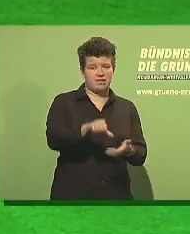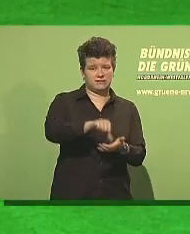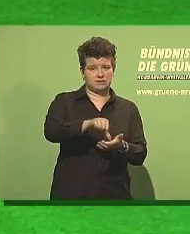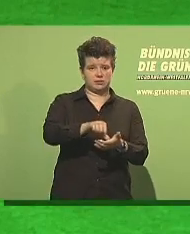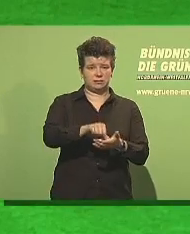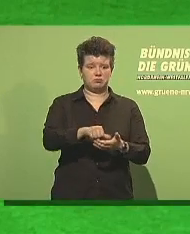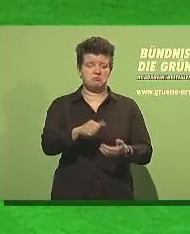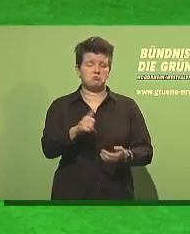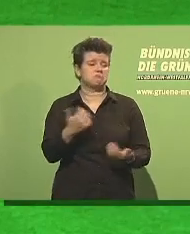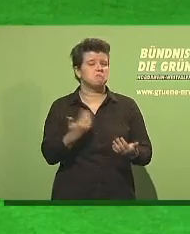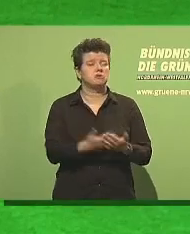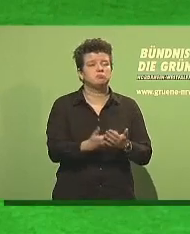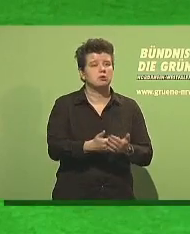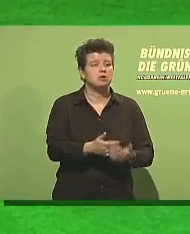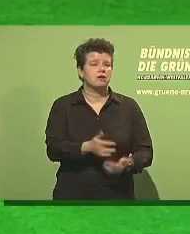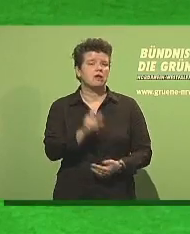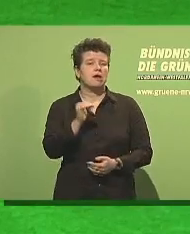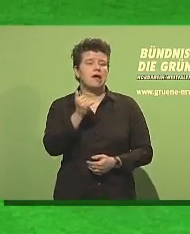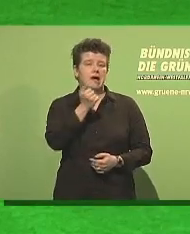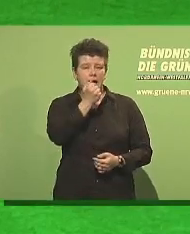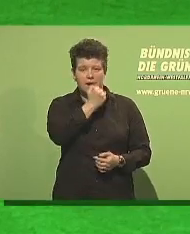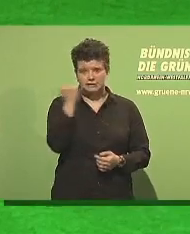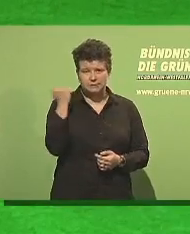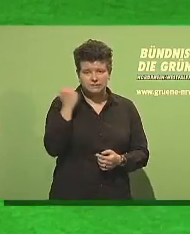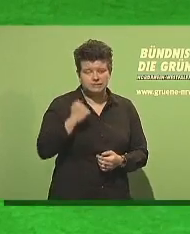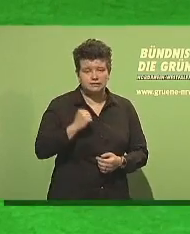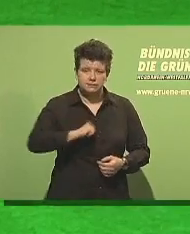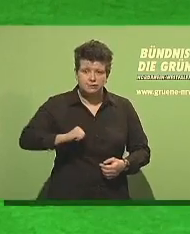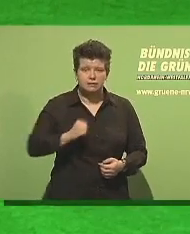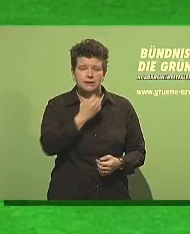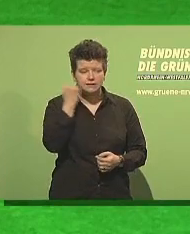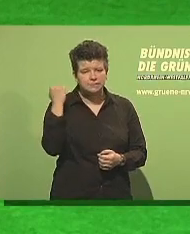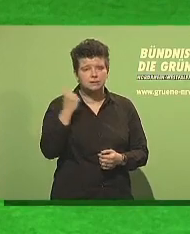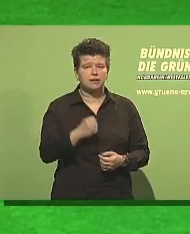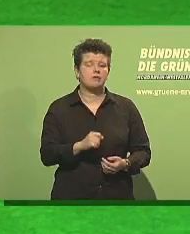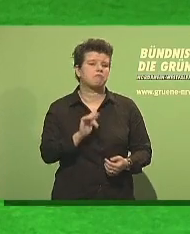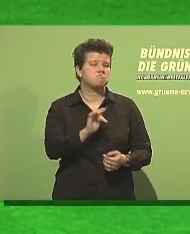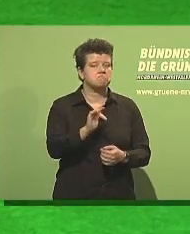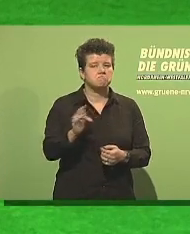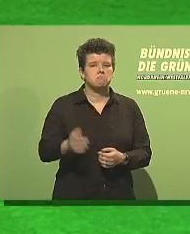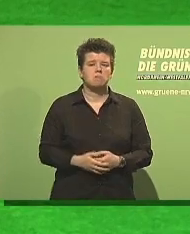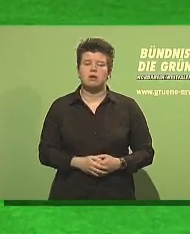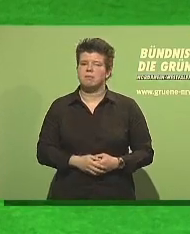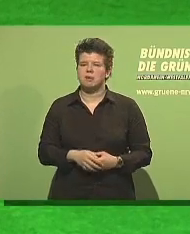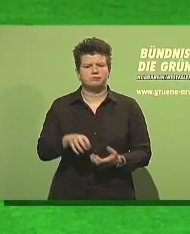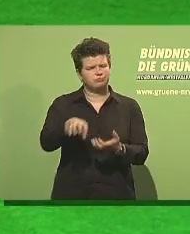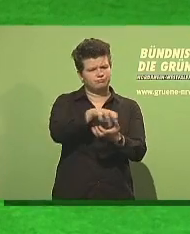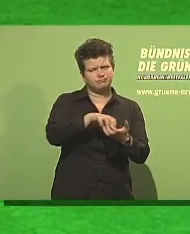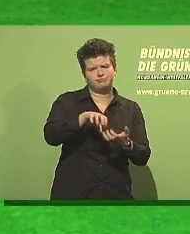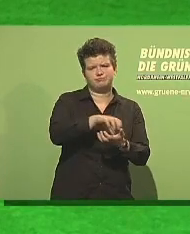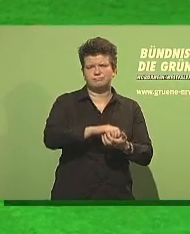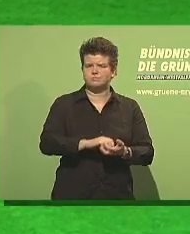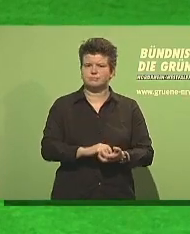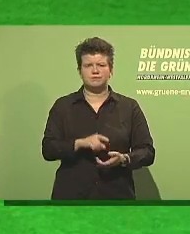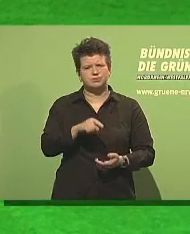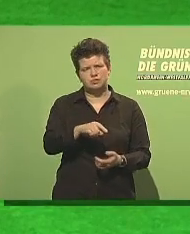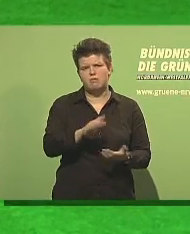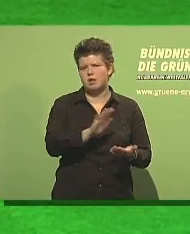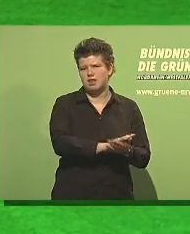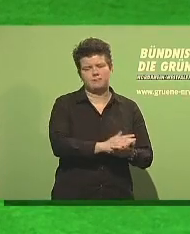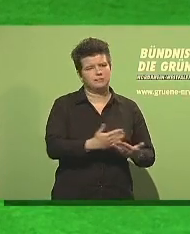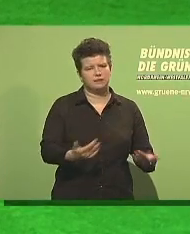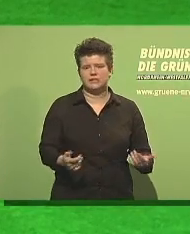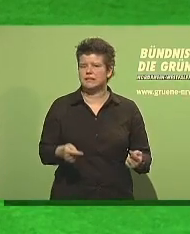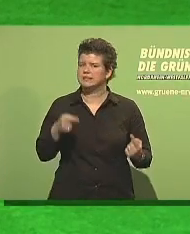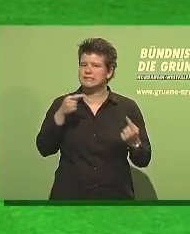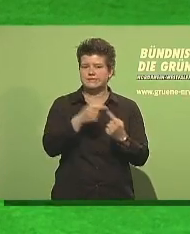gegen Terrorismus, von links, von rechts, von Ausländern und Spionage, ein einziger Gemischtwarenladen. Ohne Ziel und Plan,